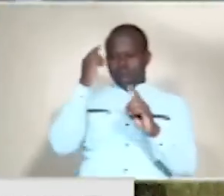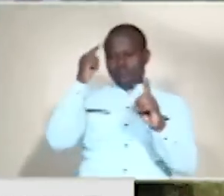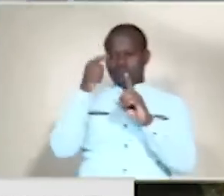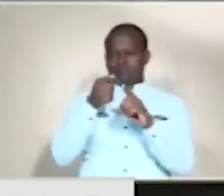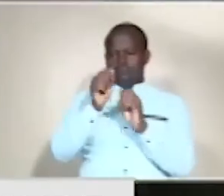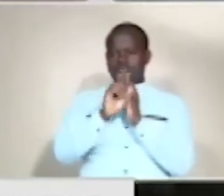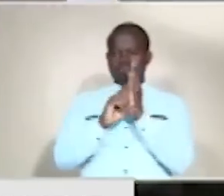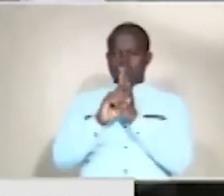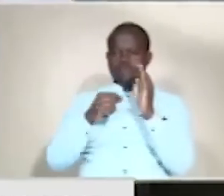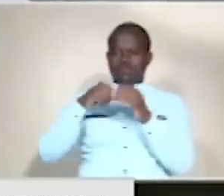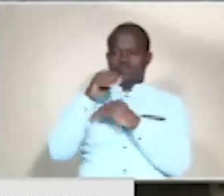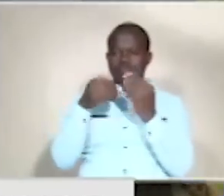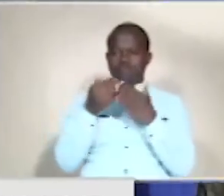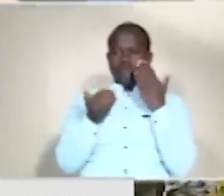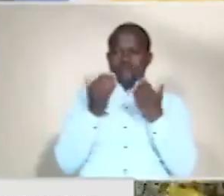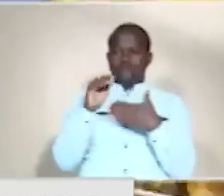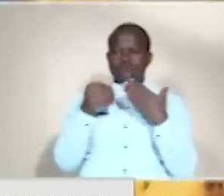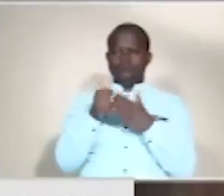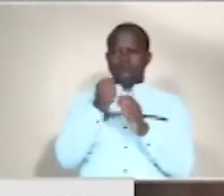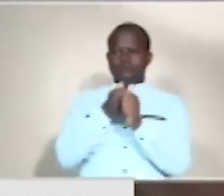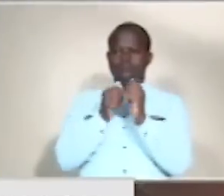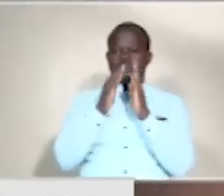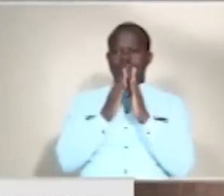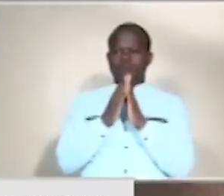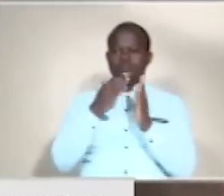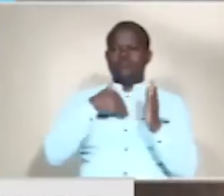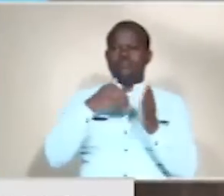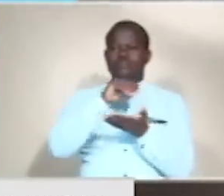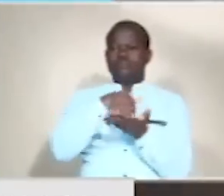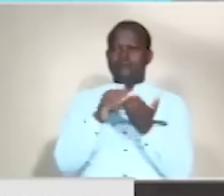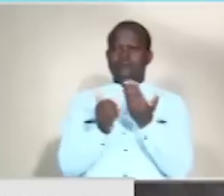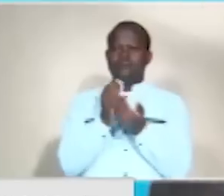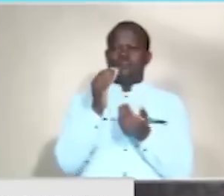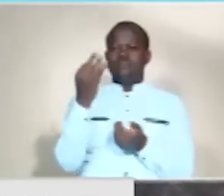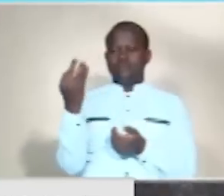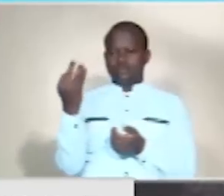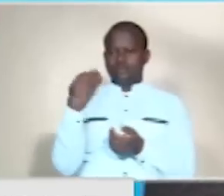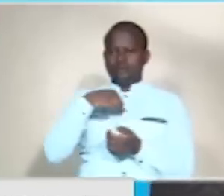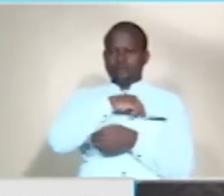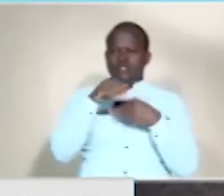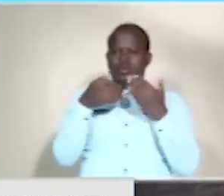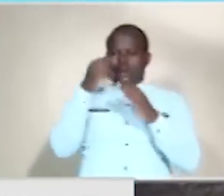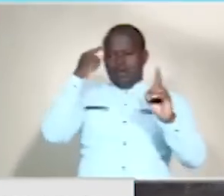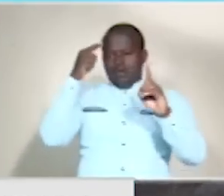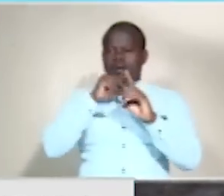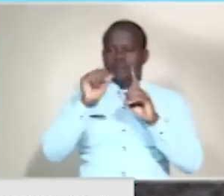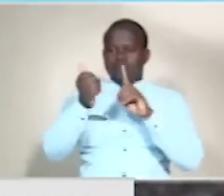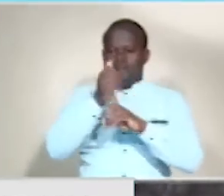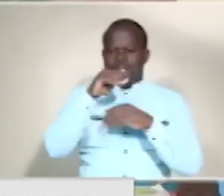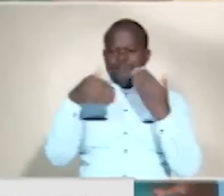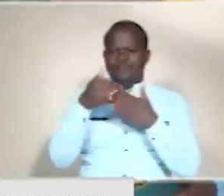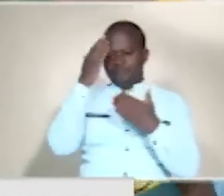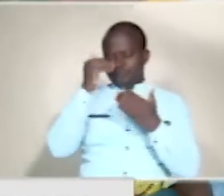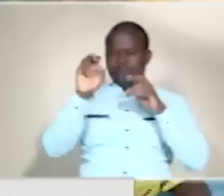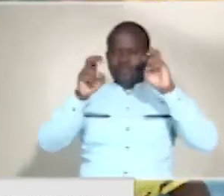karere kari kihaye ni uko nibuze buri mudugudu wagira ingo mbonezamikurire 3 ariko intego ntiragerwaho kuko hamwe